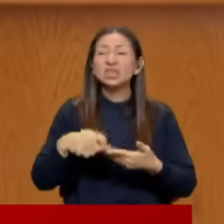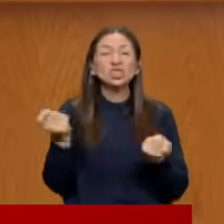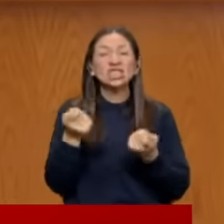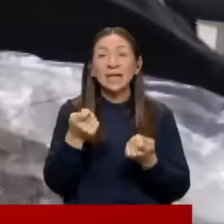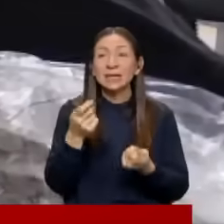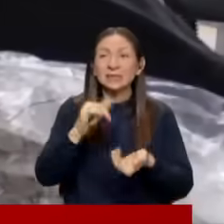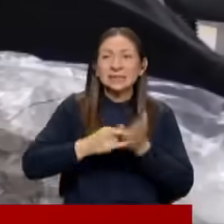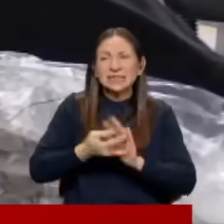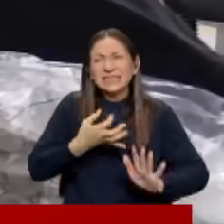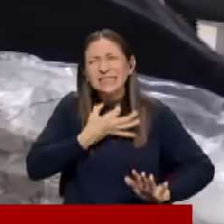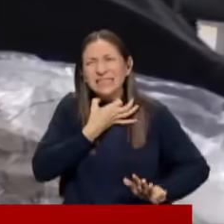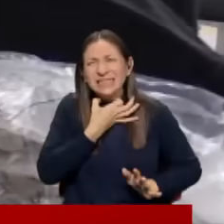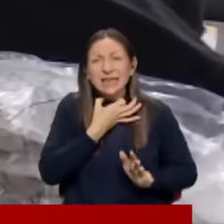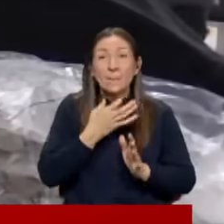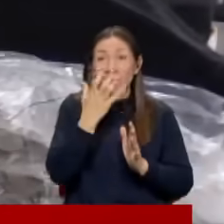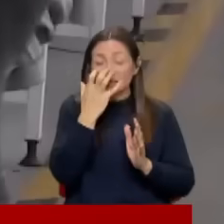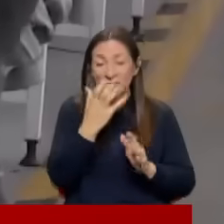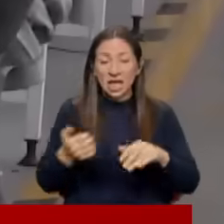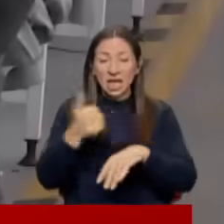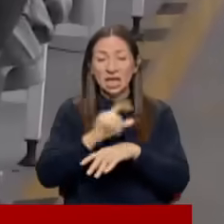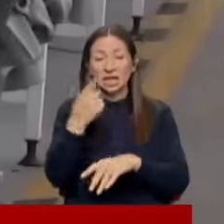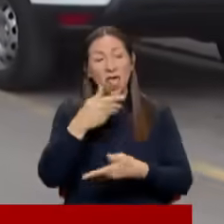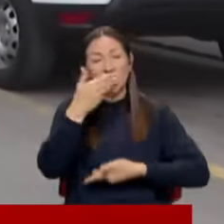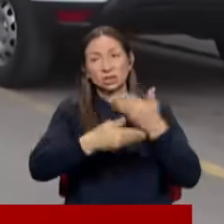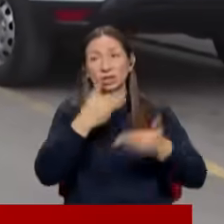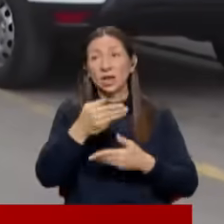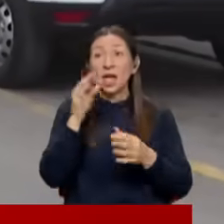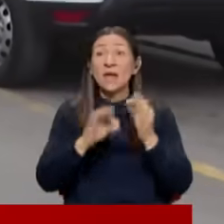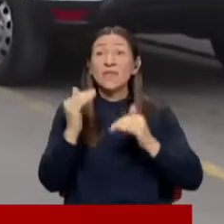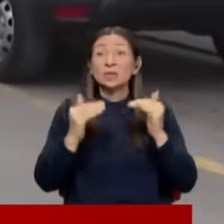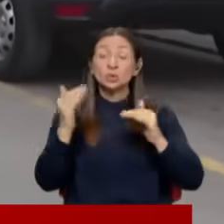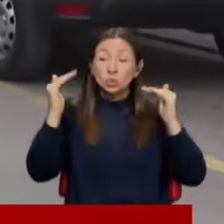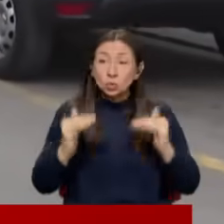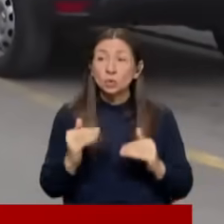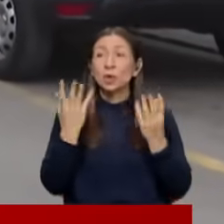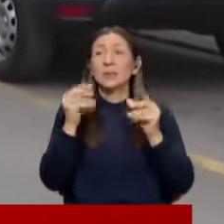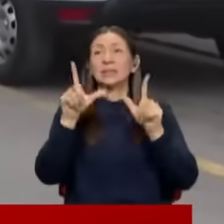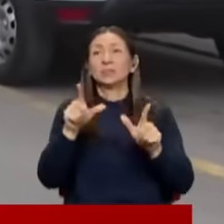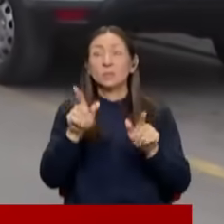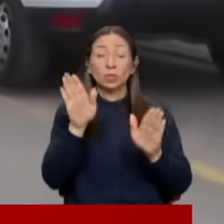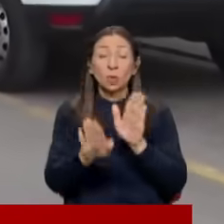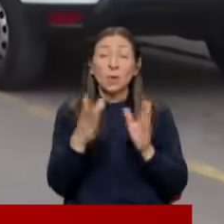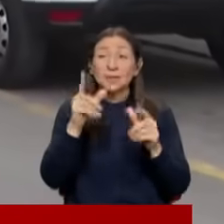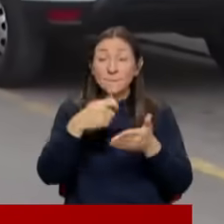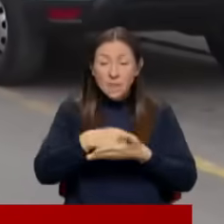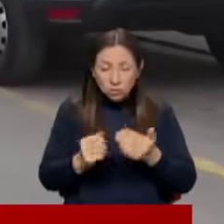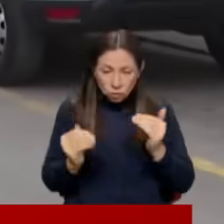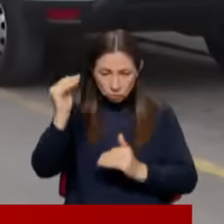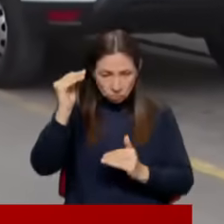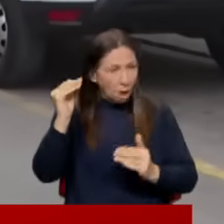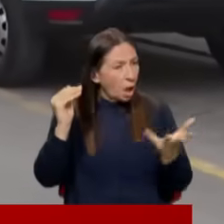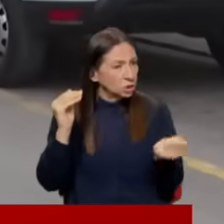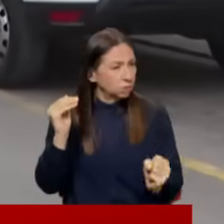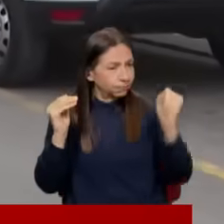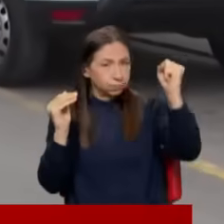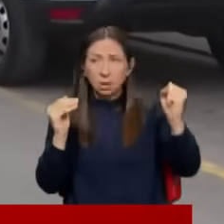çalışan geçim sıkıntısı beklentisini iktidara anlatacak. Enflasyonun düşmesi lazım. Bunun biraz duraksaması lazım. Maaş yükseldiği zaman alacağımız